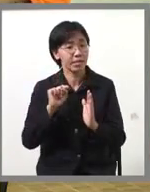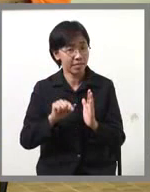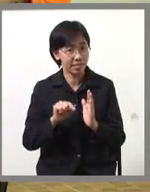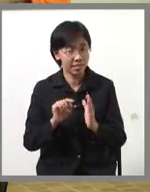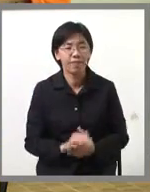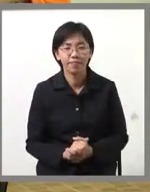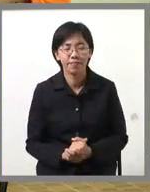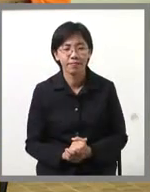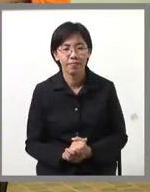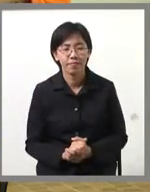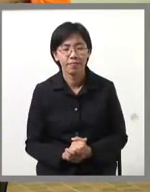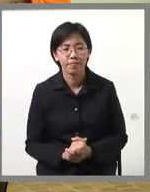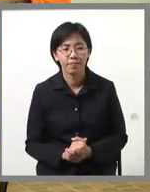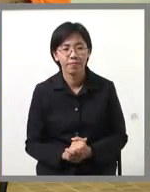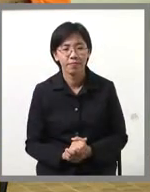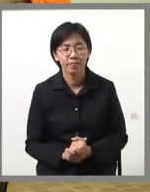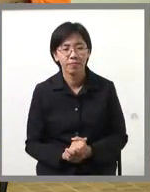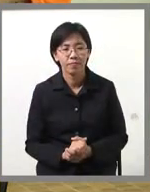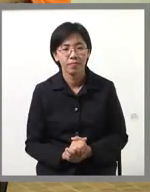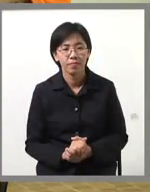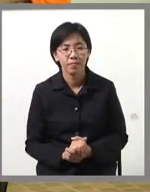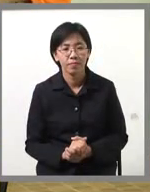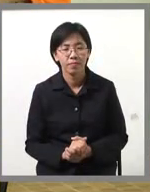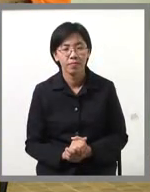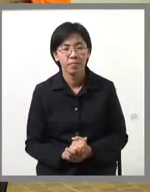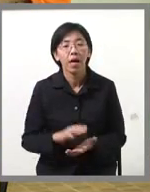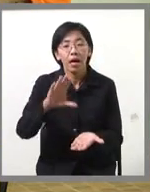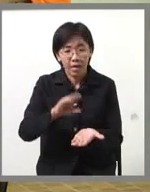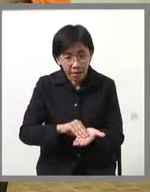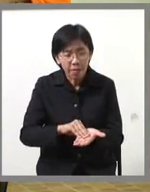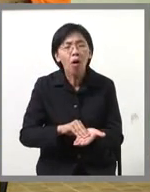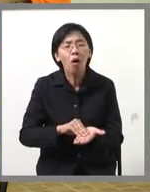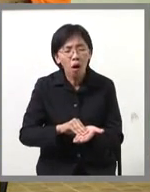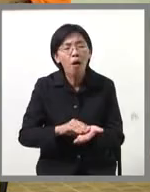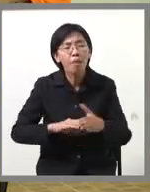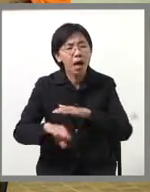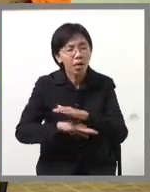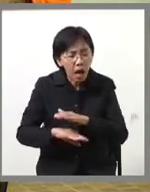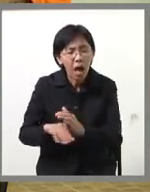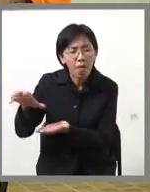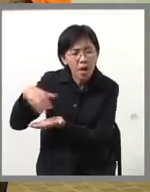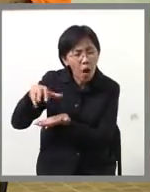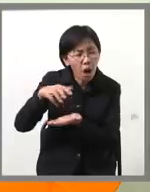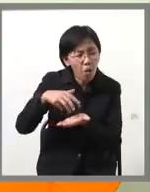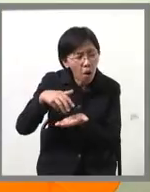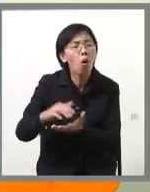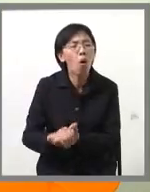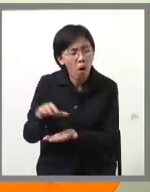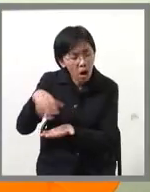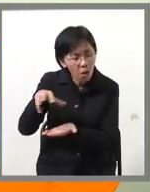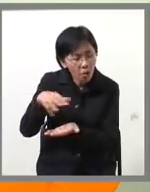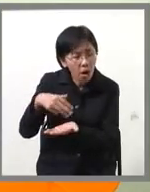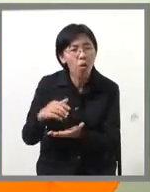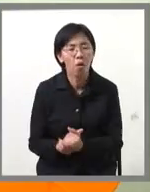ไลตามที่บันทึกตามที่เราสืบต่อๆกันมาก็ว่าสร้